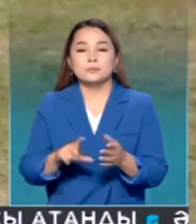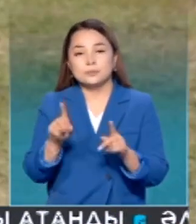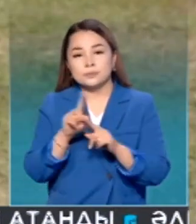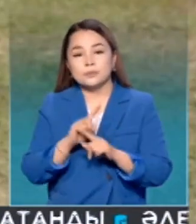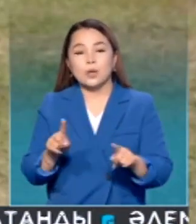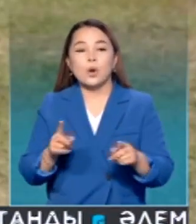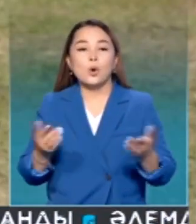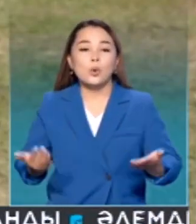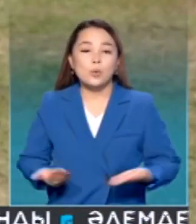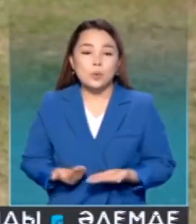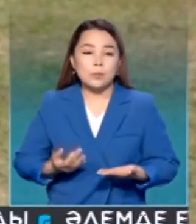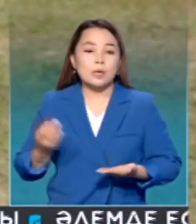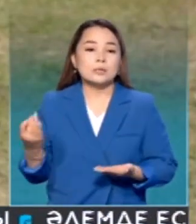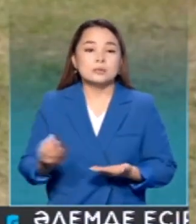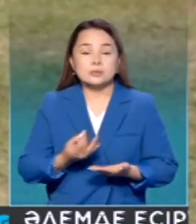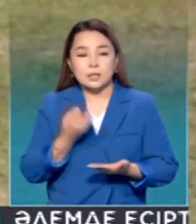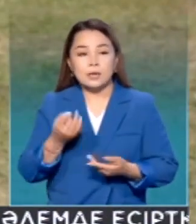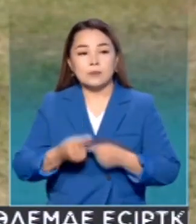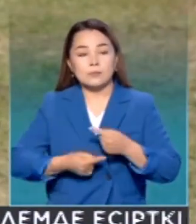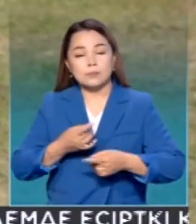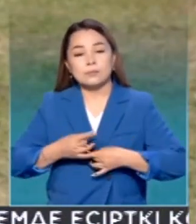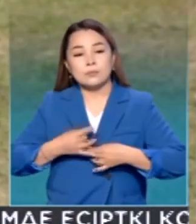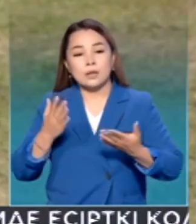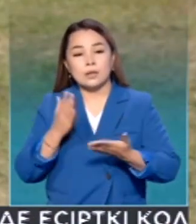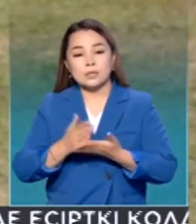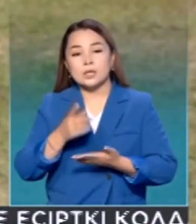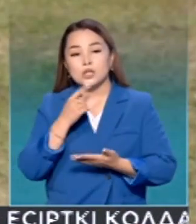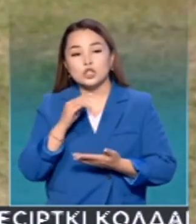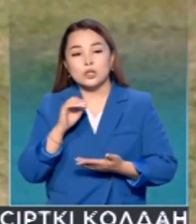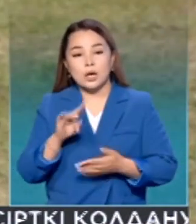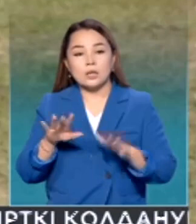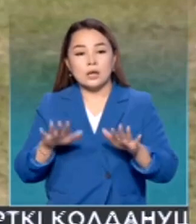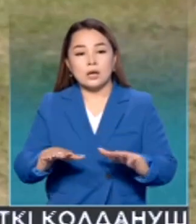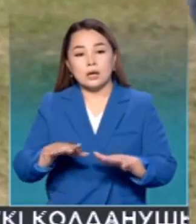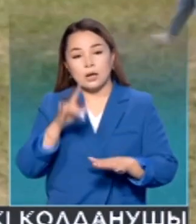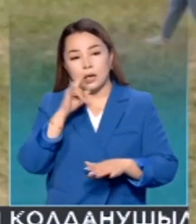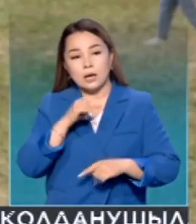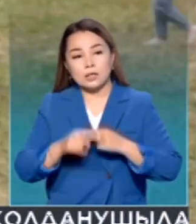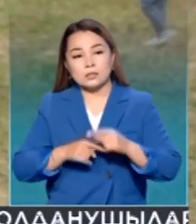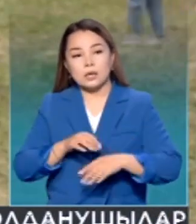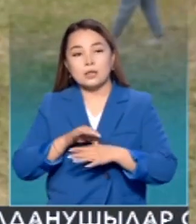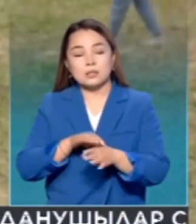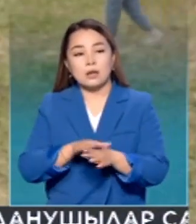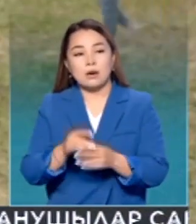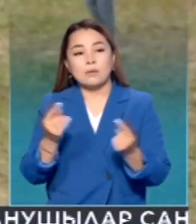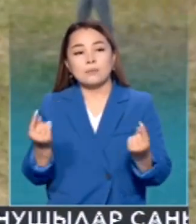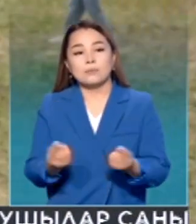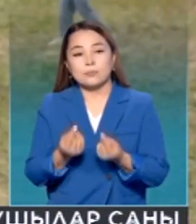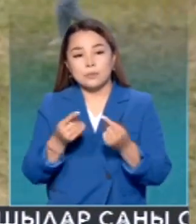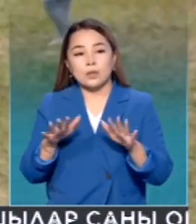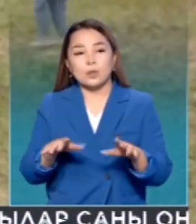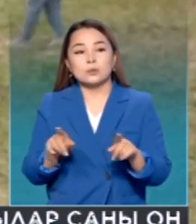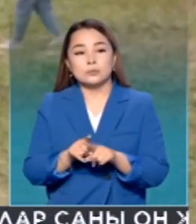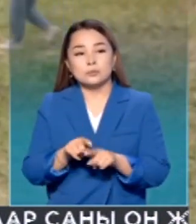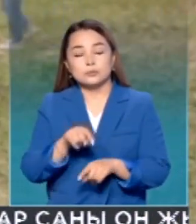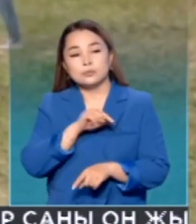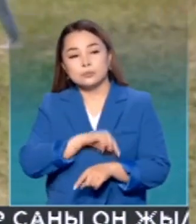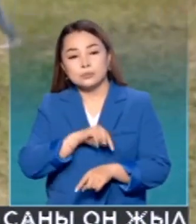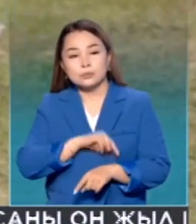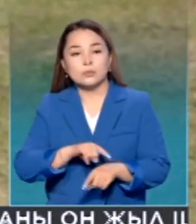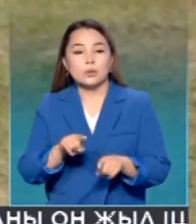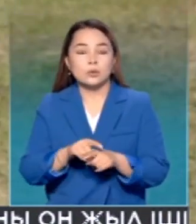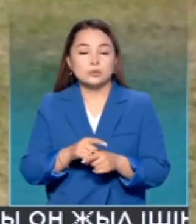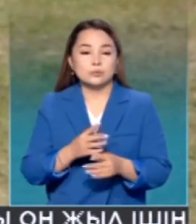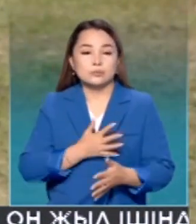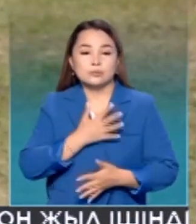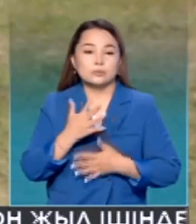бөлек. Соны керемет тойлап отыр. Мынау Қызылжардағы қазақтар Ақтөбеде аз ғана болса да, бойындағы бір керемет